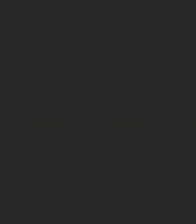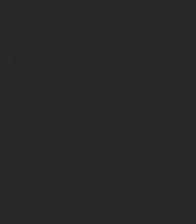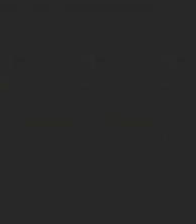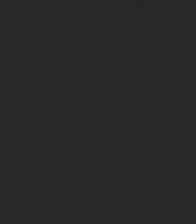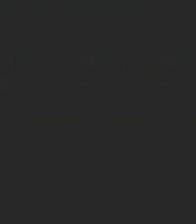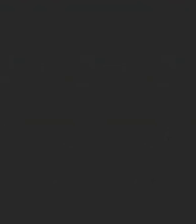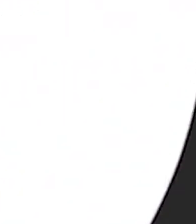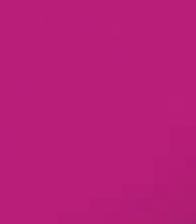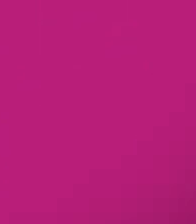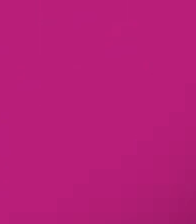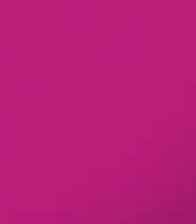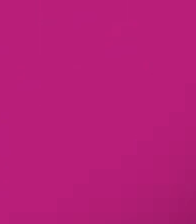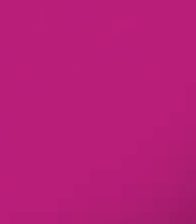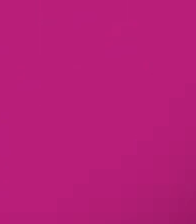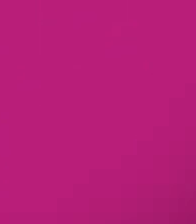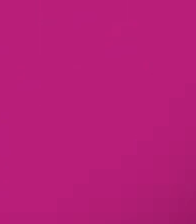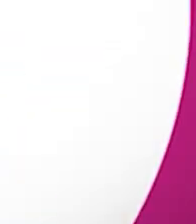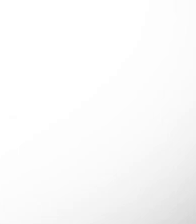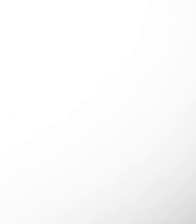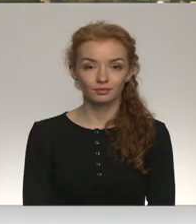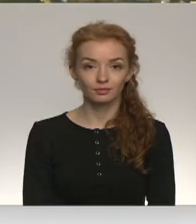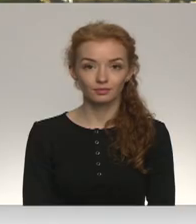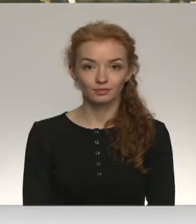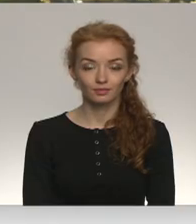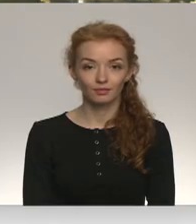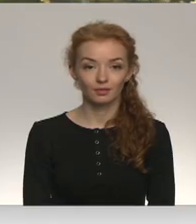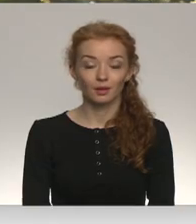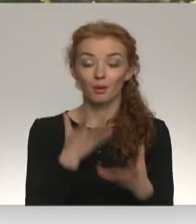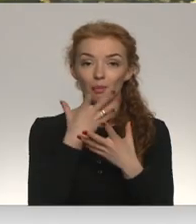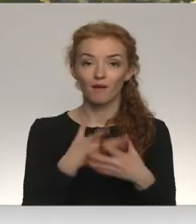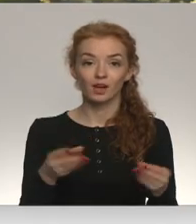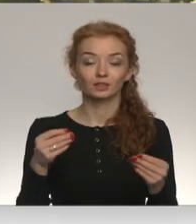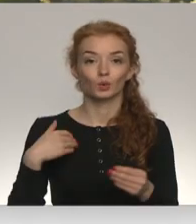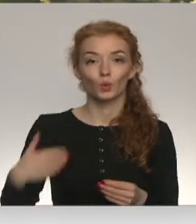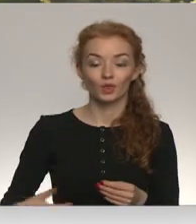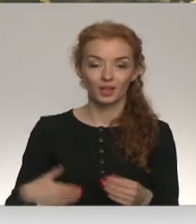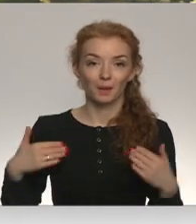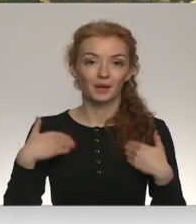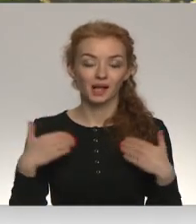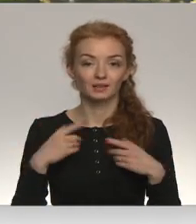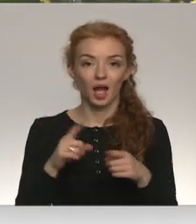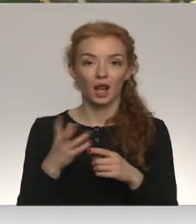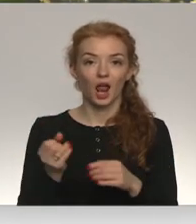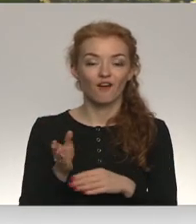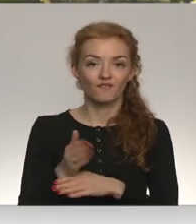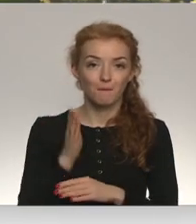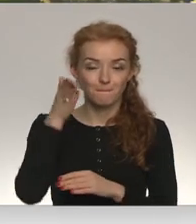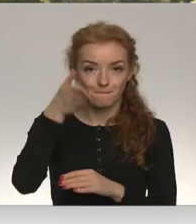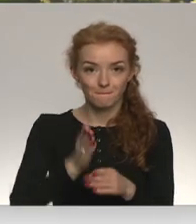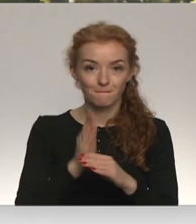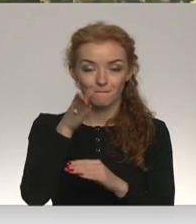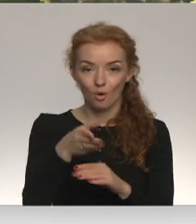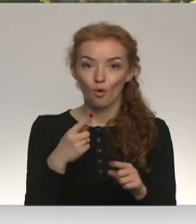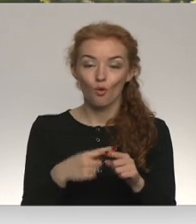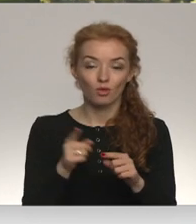Re, viss ēters ir te! Bet pavasars kuldīgām priecē arī ar vimbu vizuļošanos virs ūdens.